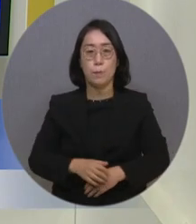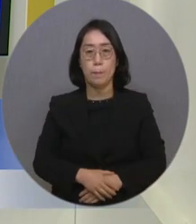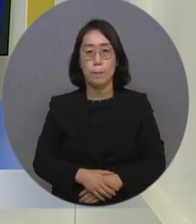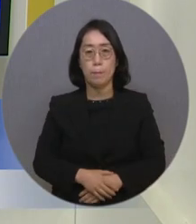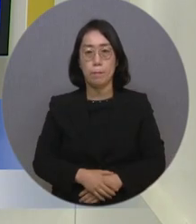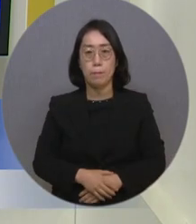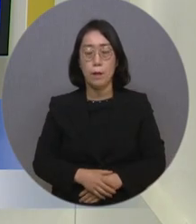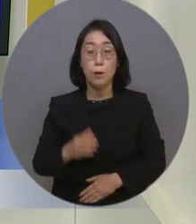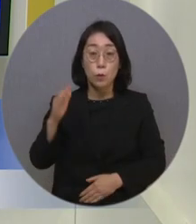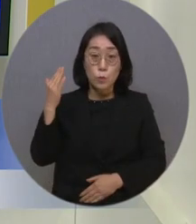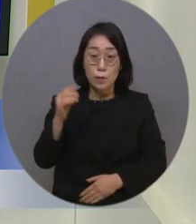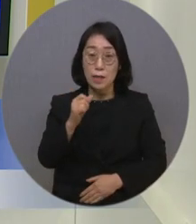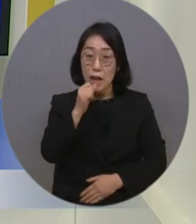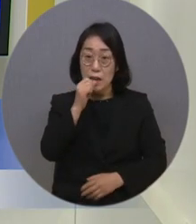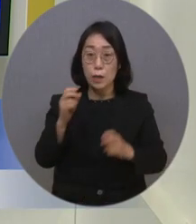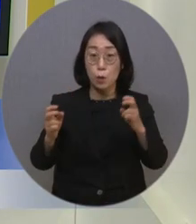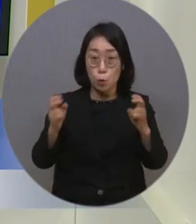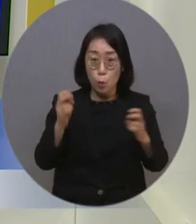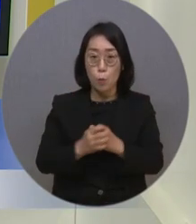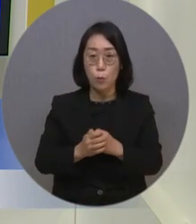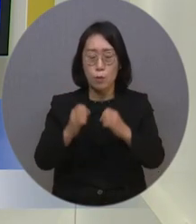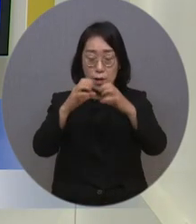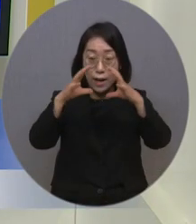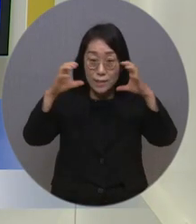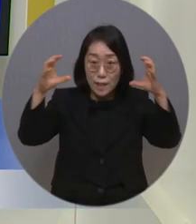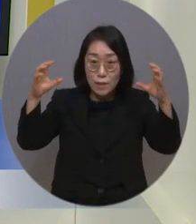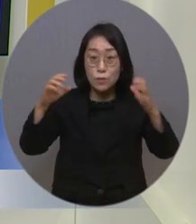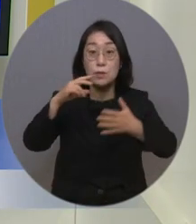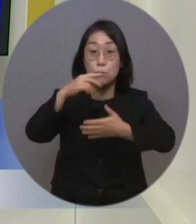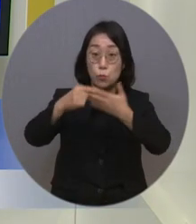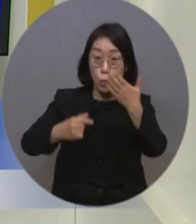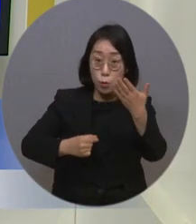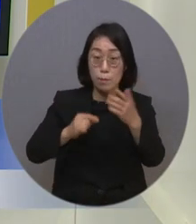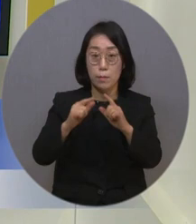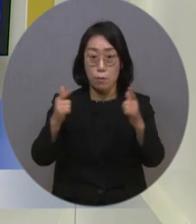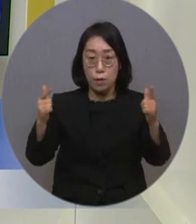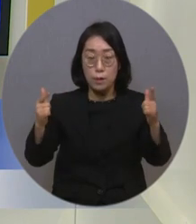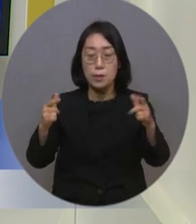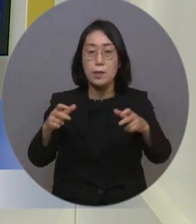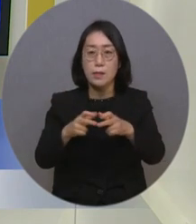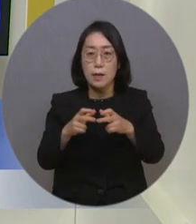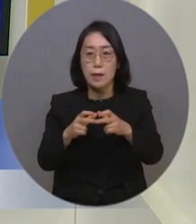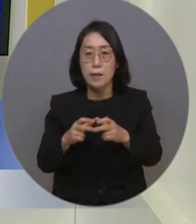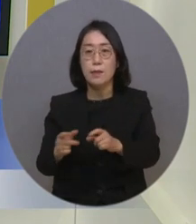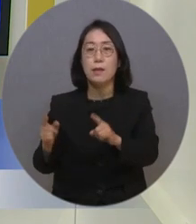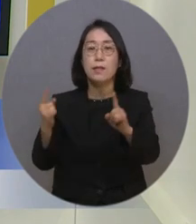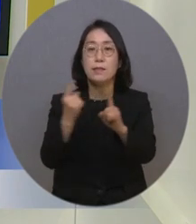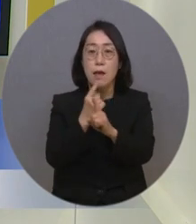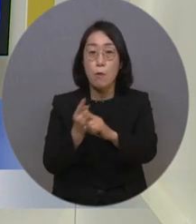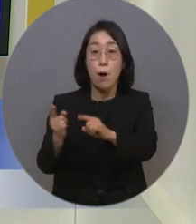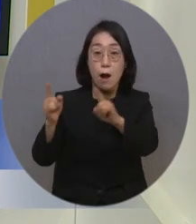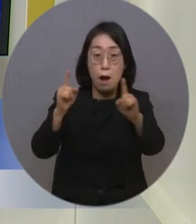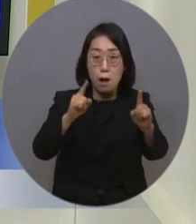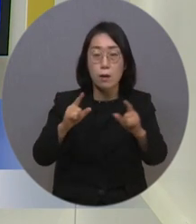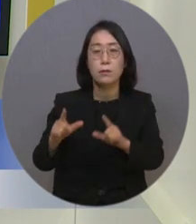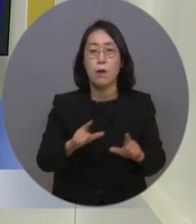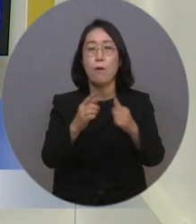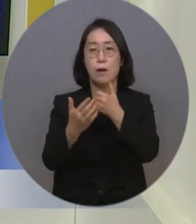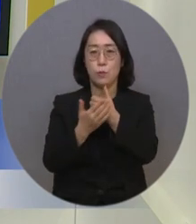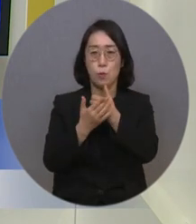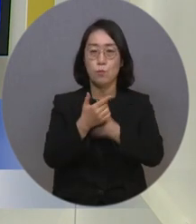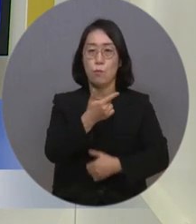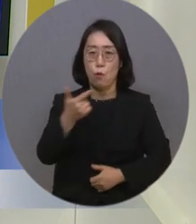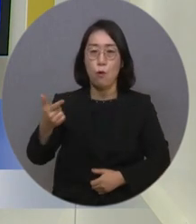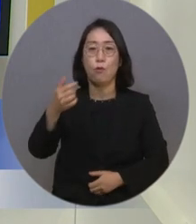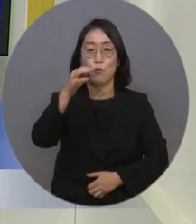최근 들어 로봇이나 가상현실 프로그램들이 장애인들의 재활과 일상생활의 상당한 도움을